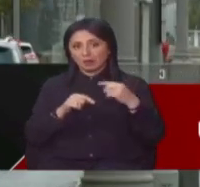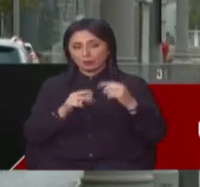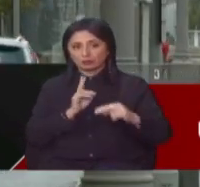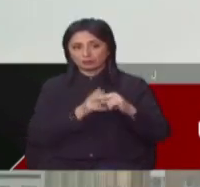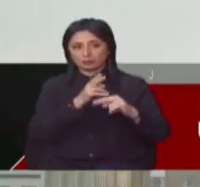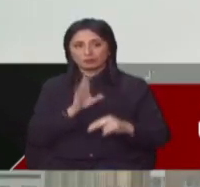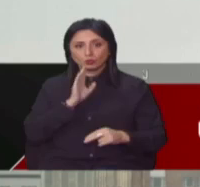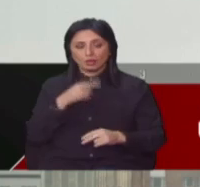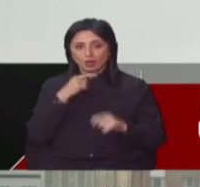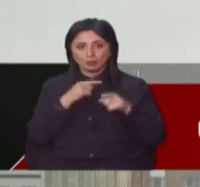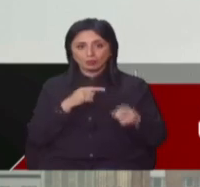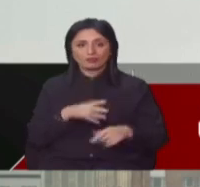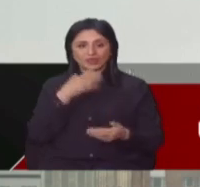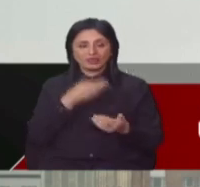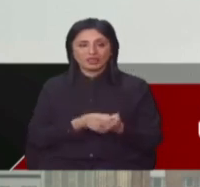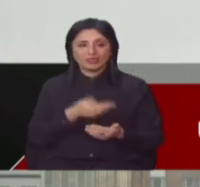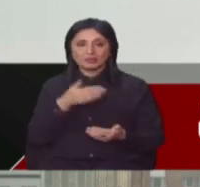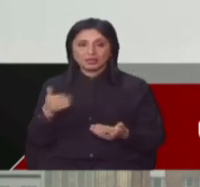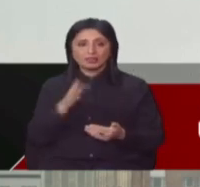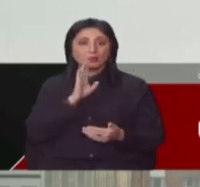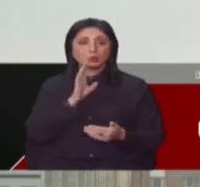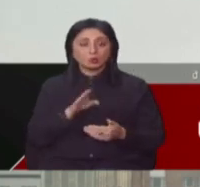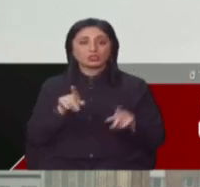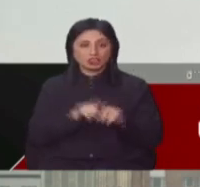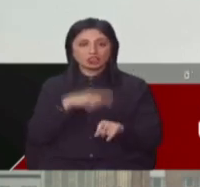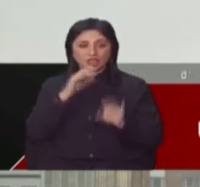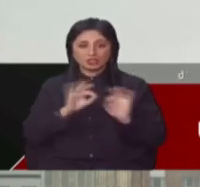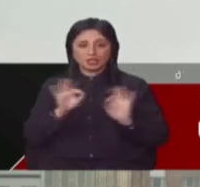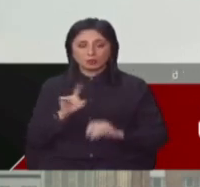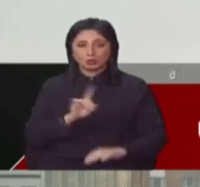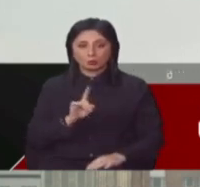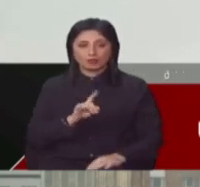როგორც ბრიუსელში ამბობენ. თავის მხრივ ბრიუსელშიც